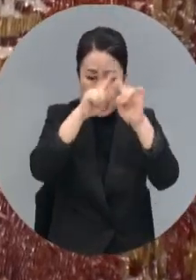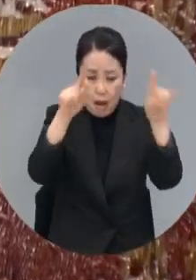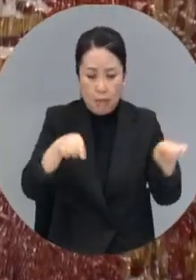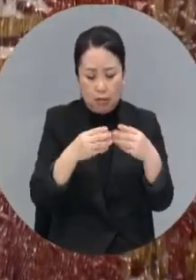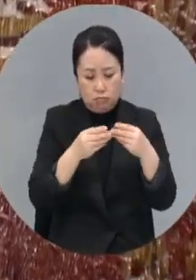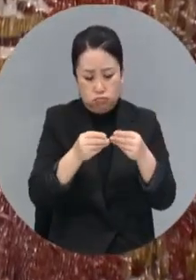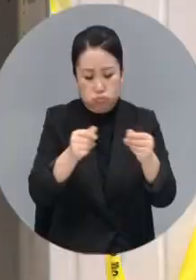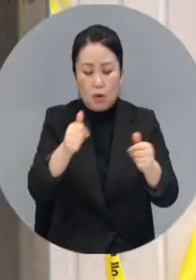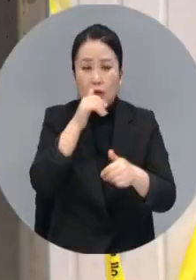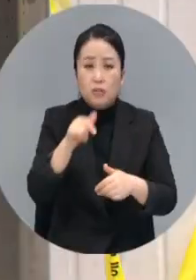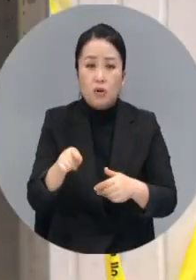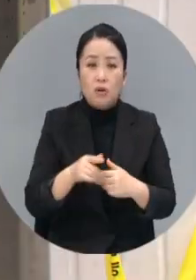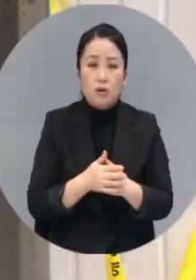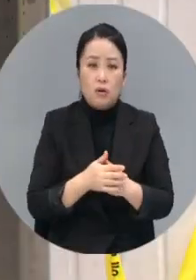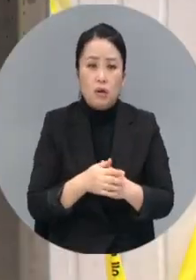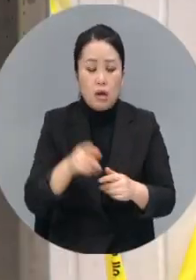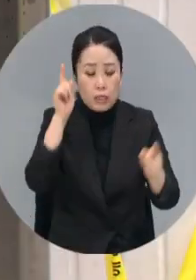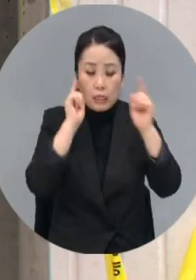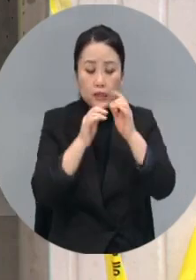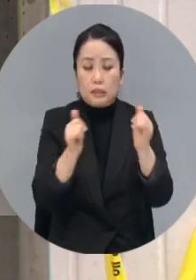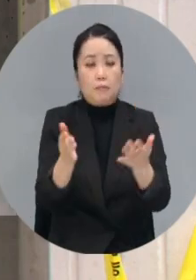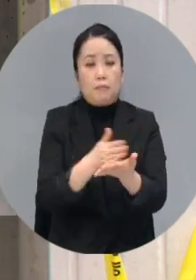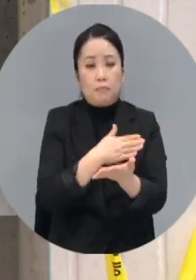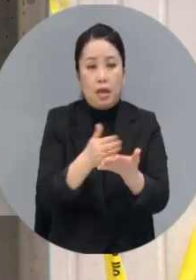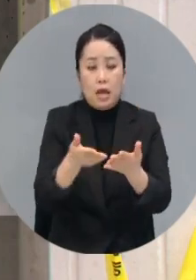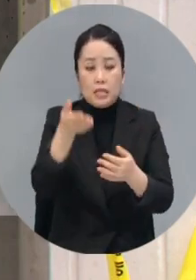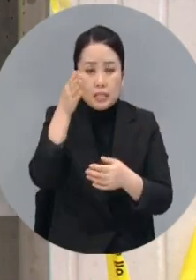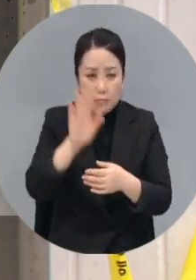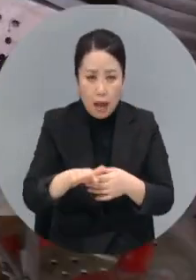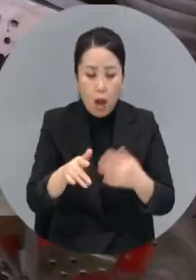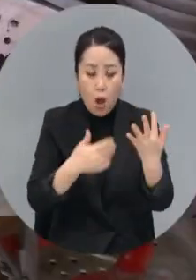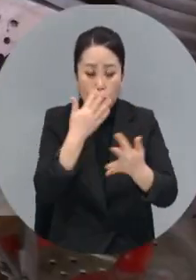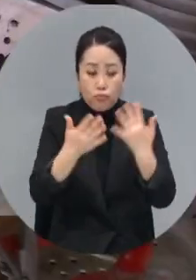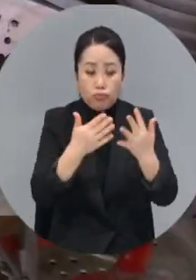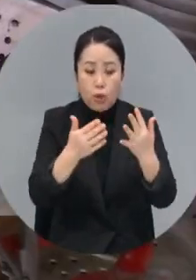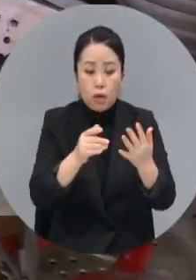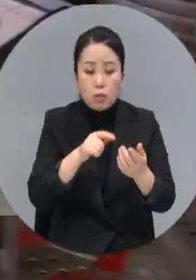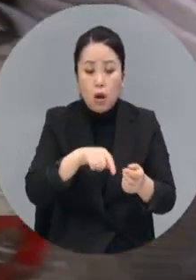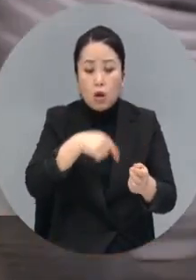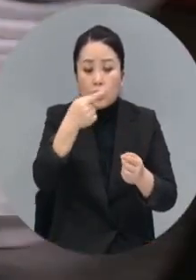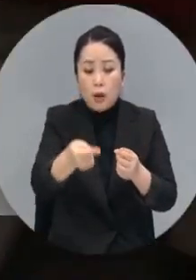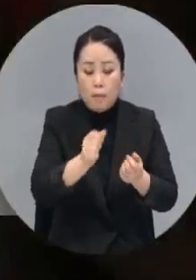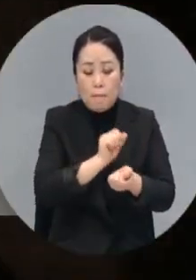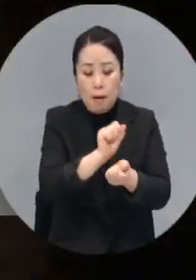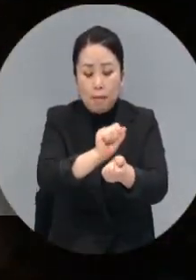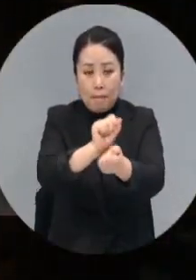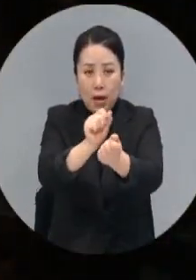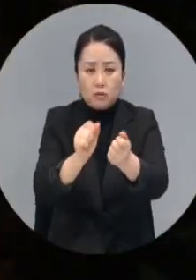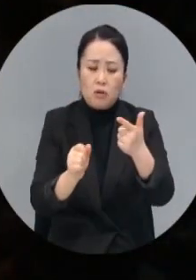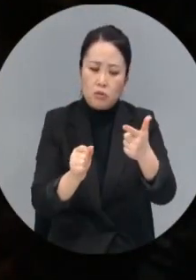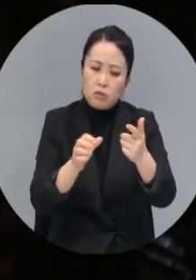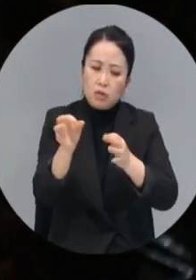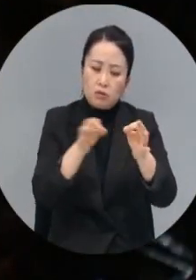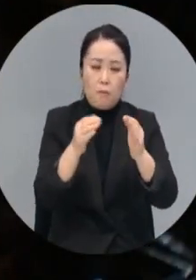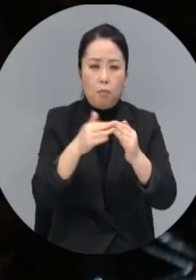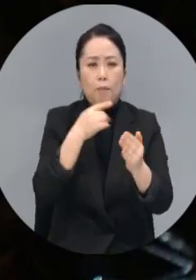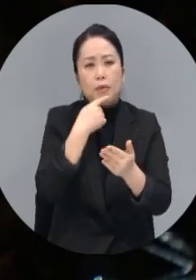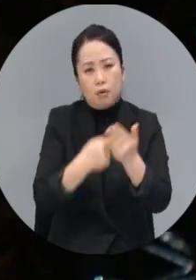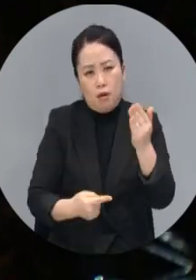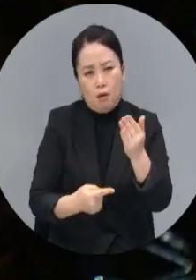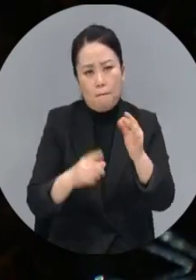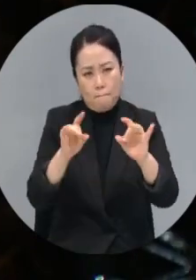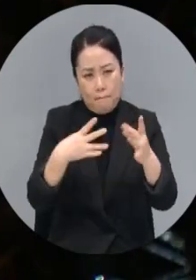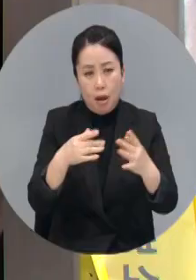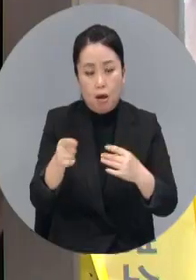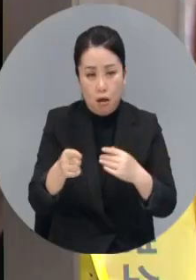있습니다. 인명피해는 없었지만 불은 순식간에 주변으로 번져 6개 점포가 피해를 입었습니다.